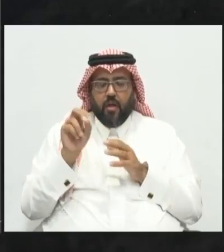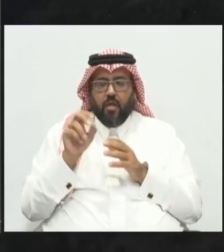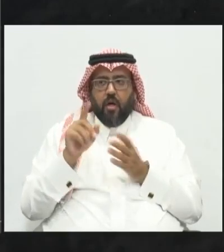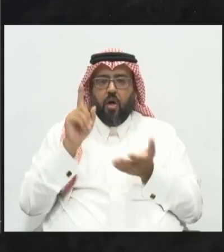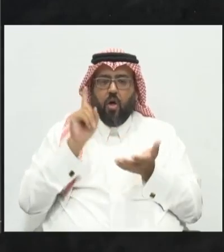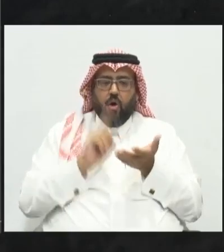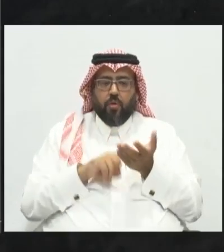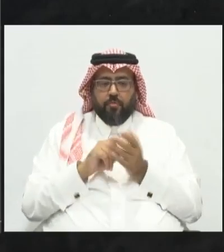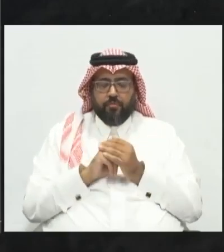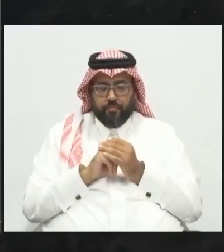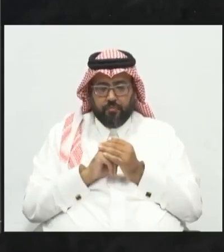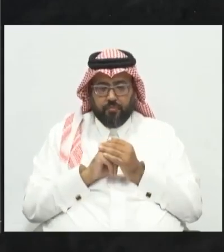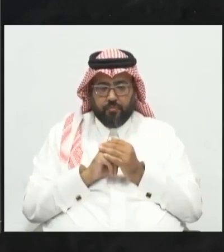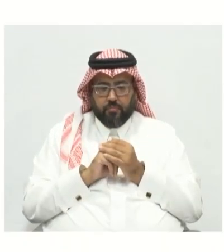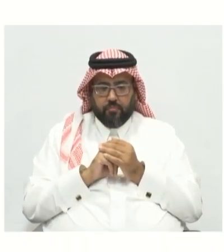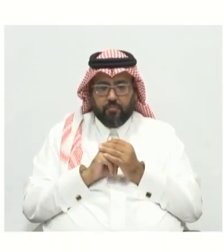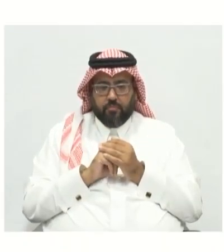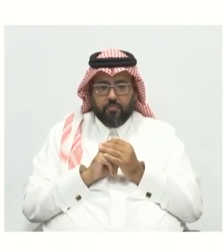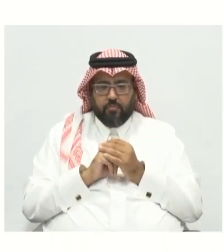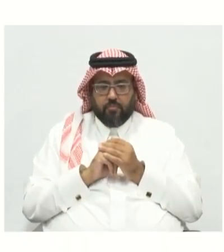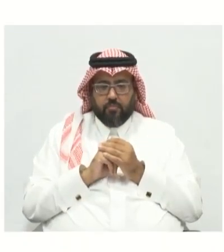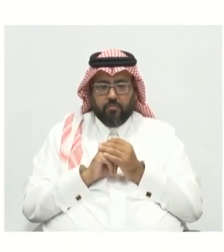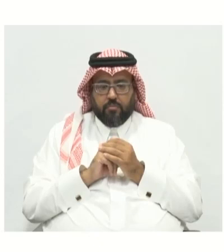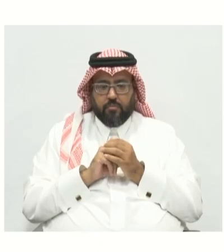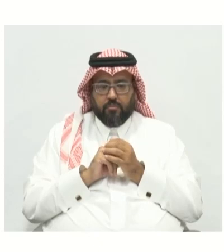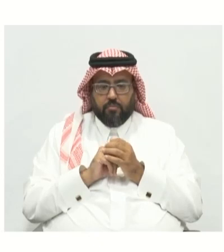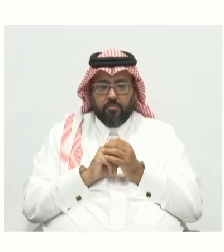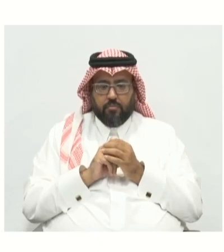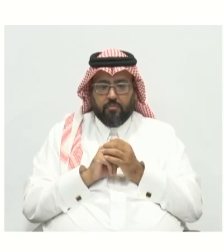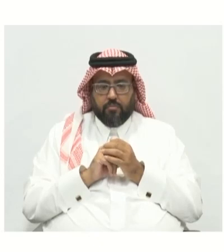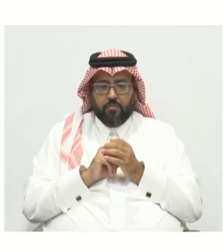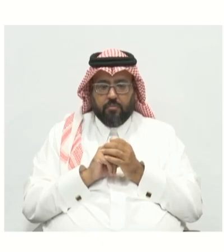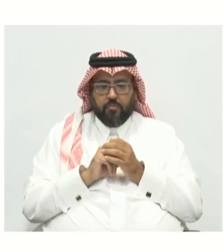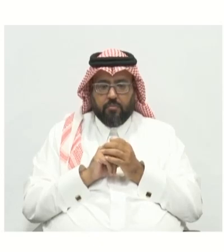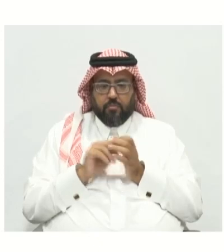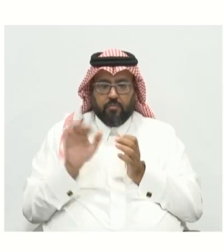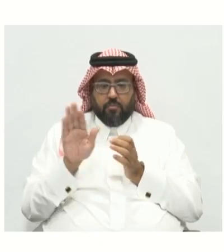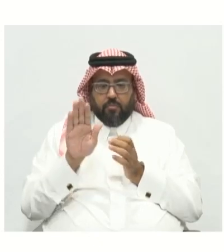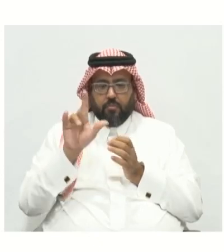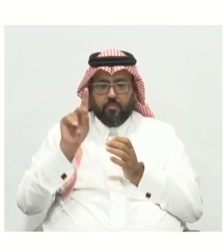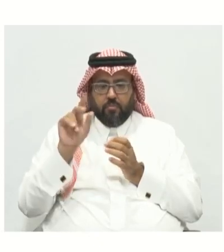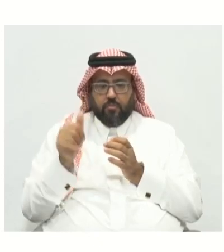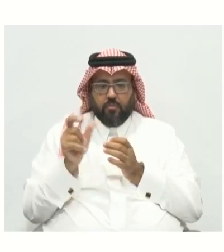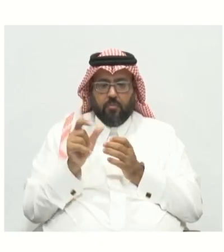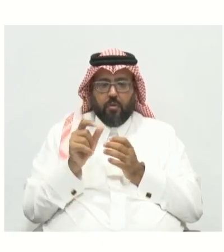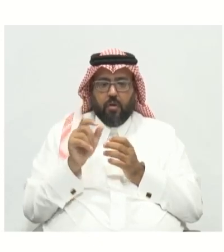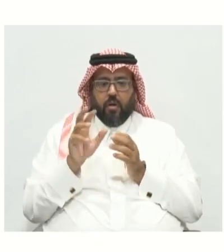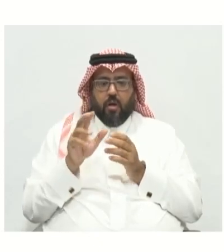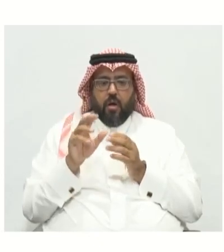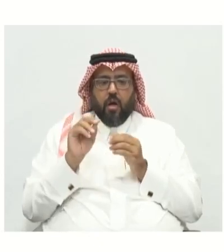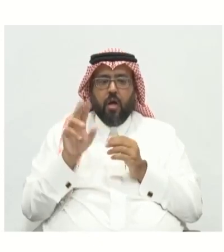الحكم وايضا ولا سلطان على القضاه في قضاء لغير سلطان الشريعه الاسلاميه وحق التقاضي